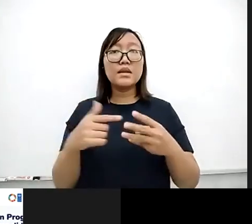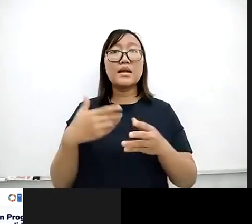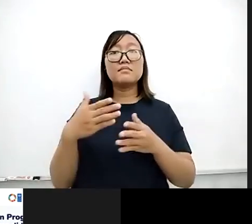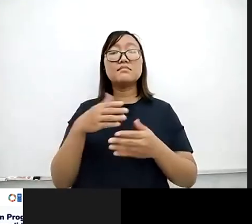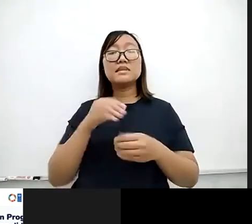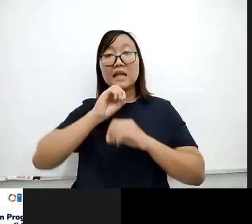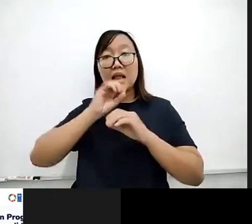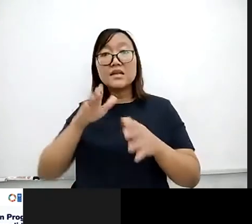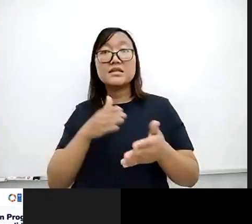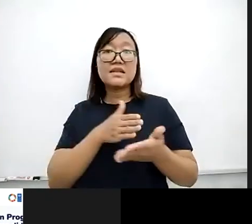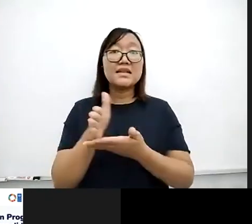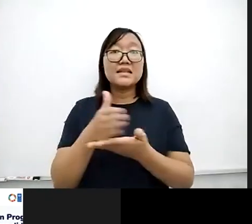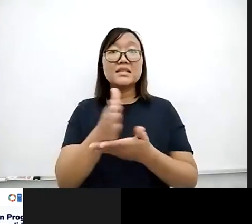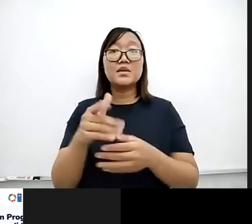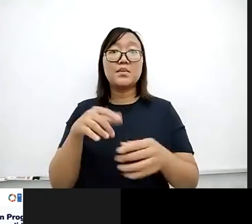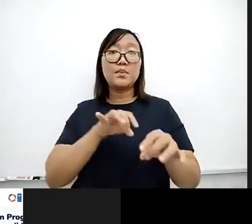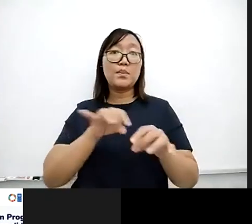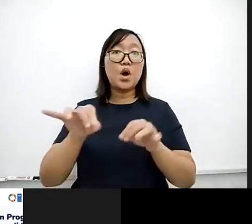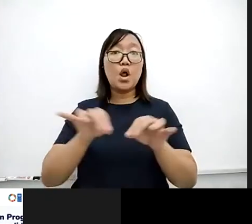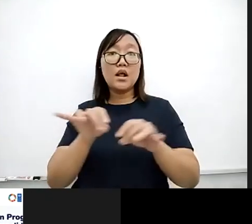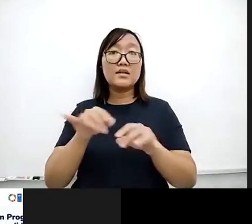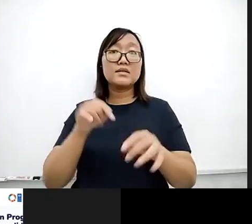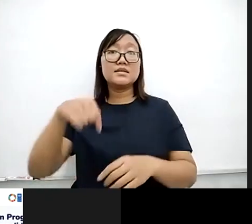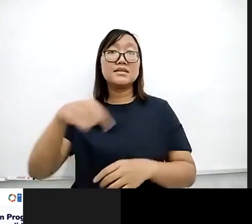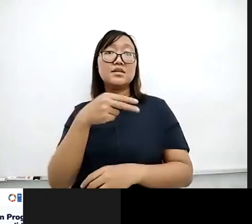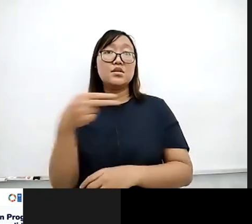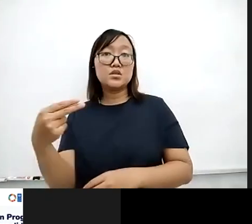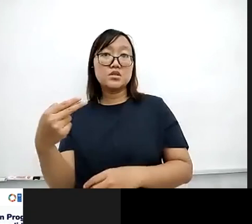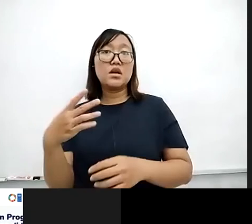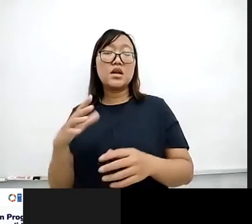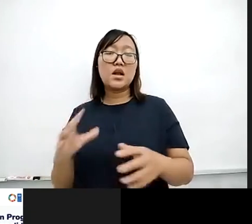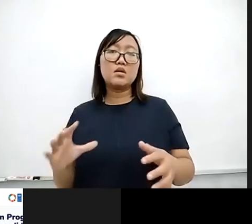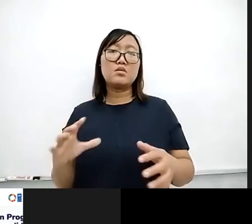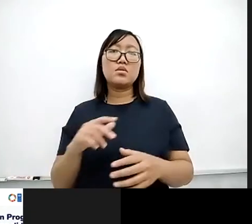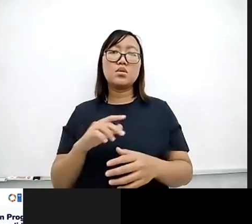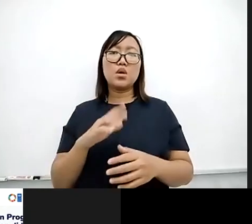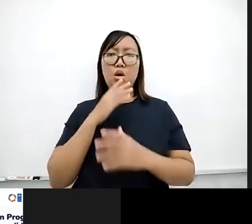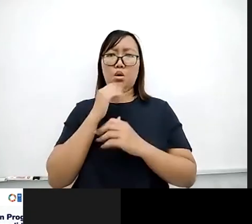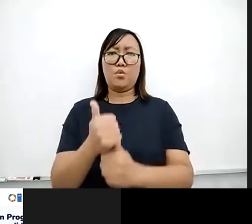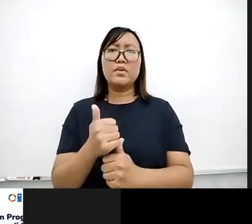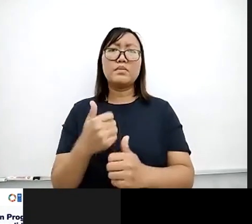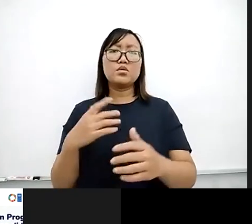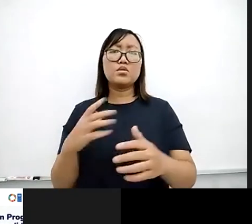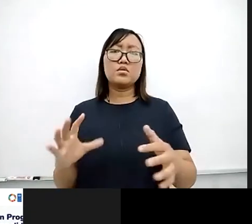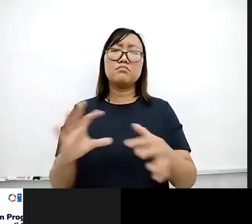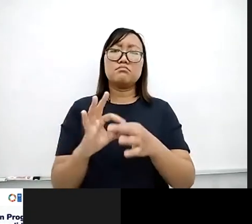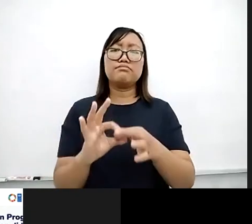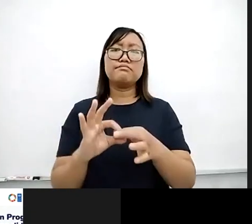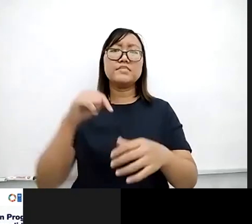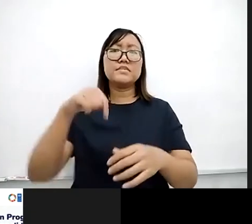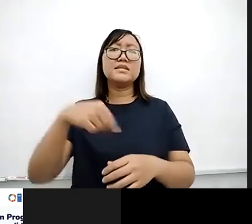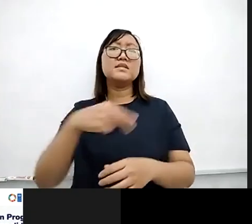program PCB di Indonesia kemudian tentang komitmen berkelanjutan dukungan terhadap PCB di Indonesia itu jadi kita akan